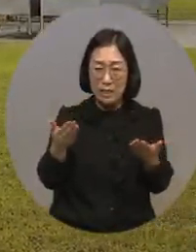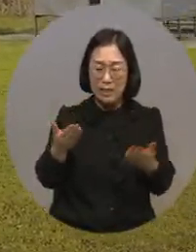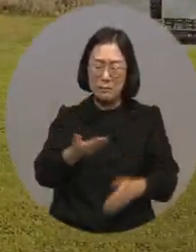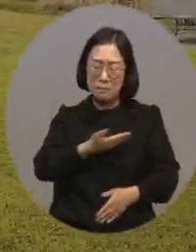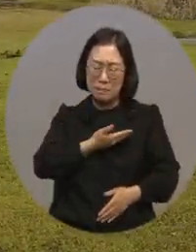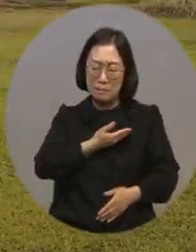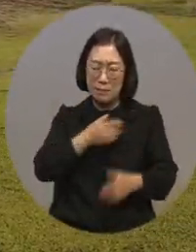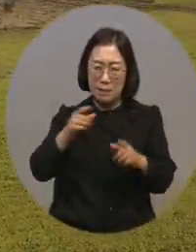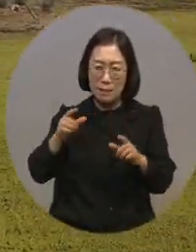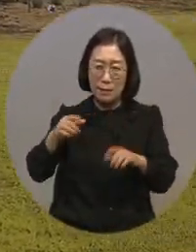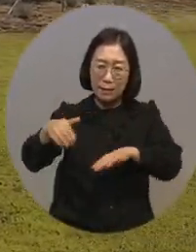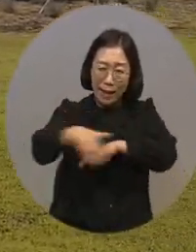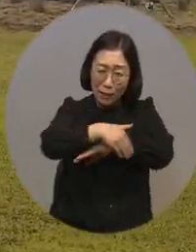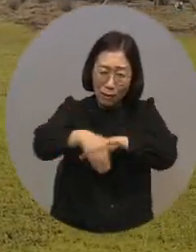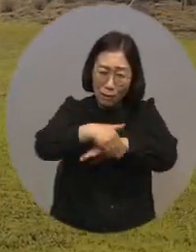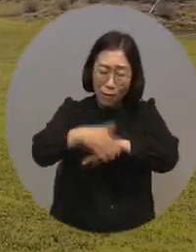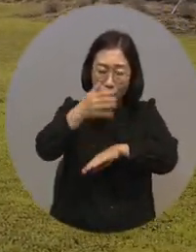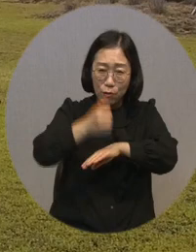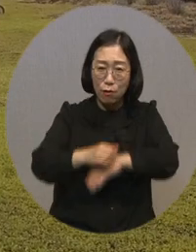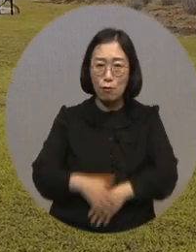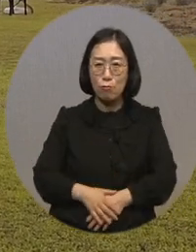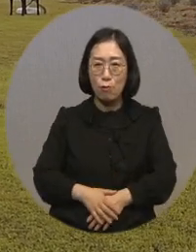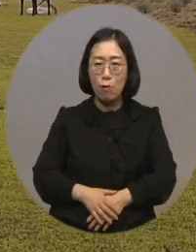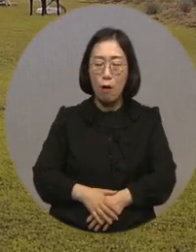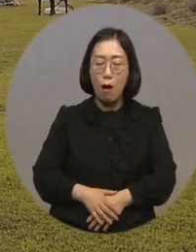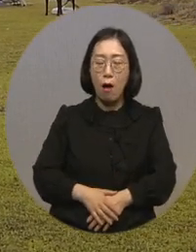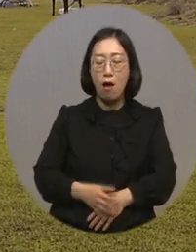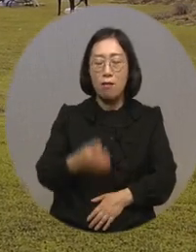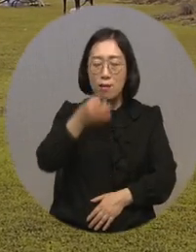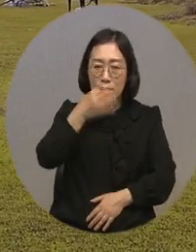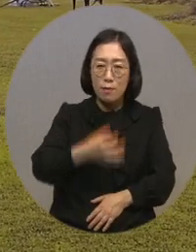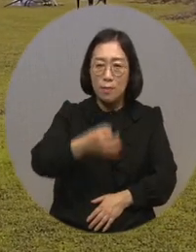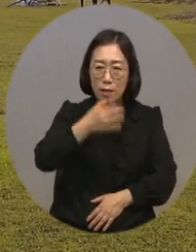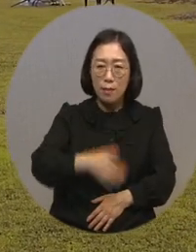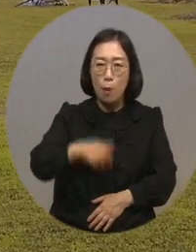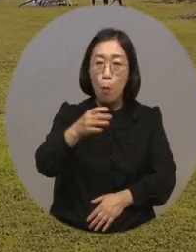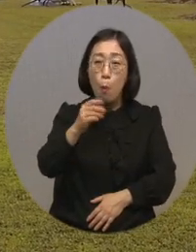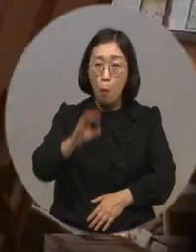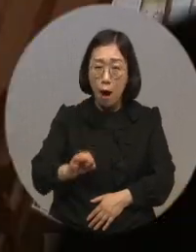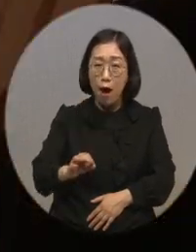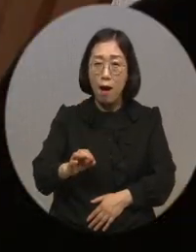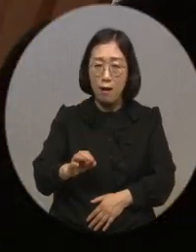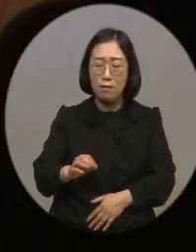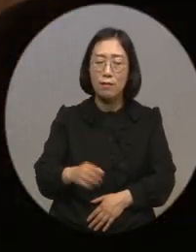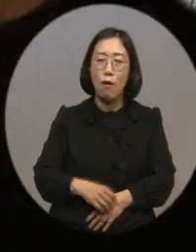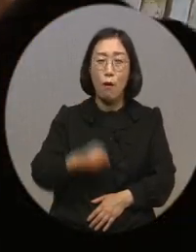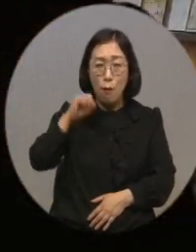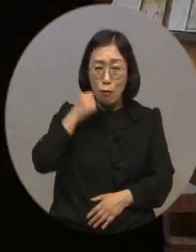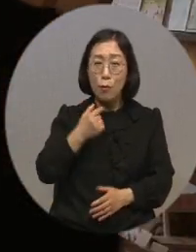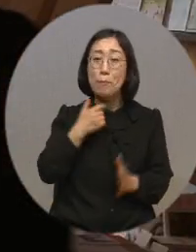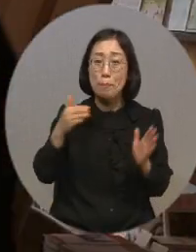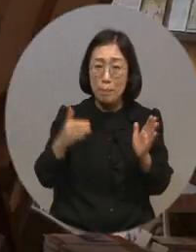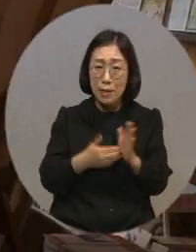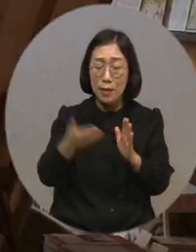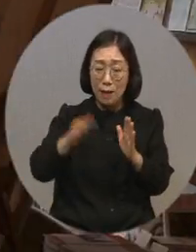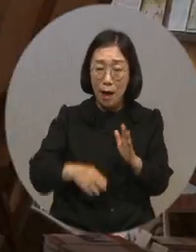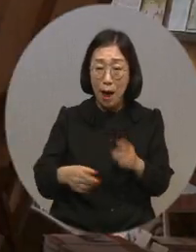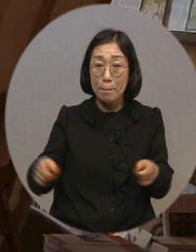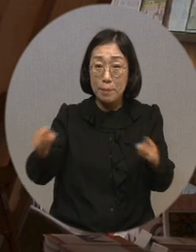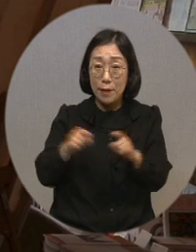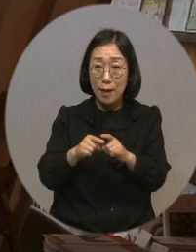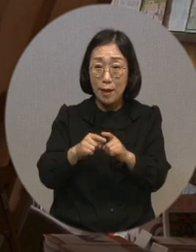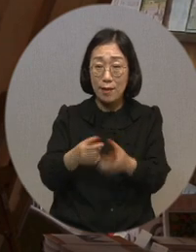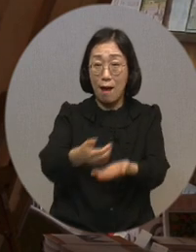버텨내면서 불면증과 공황장애를 앓게 됐지만 집에서 함께 살게 된 고양이들이